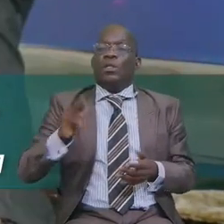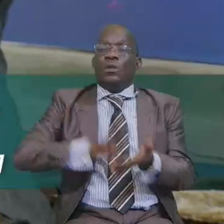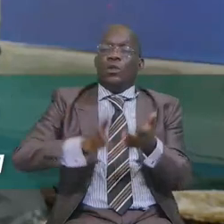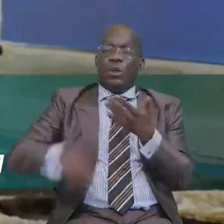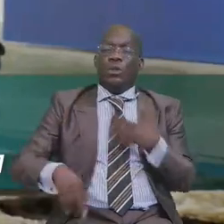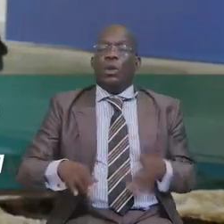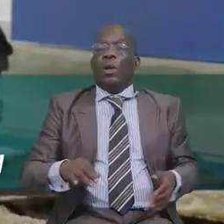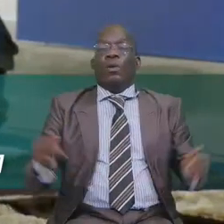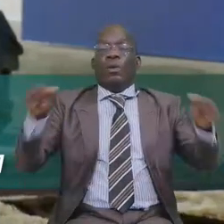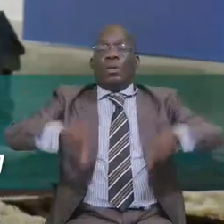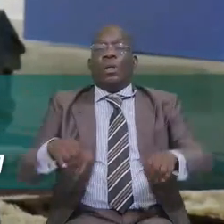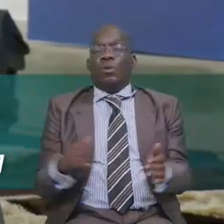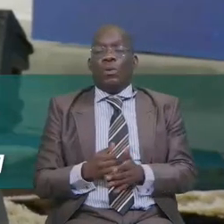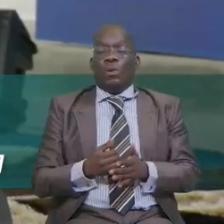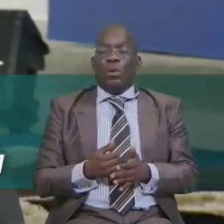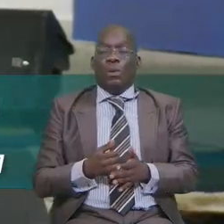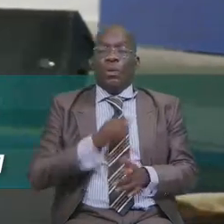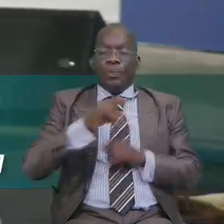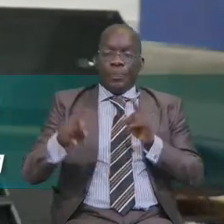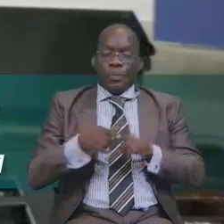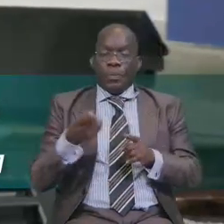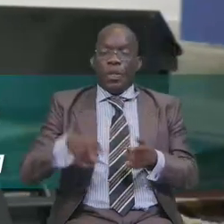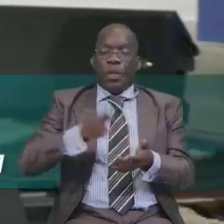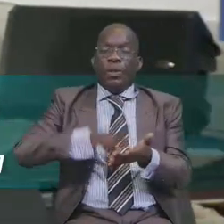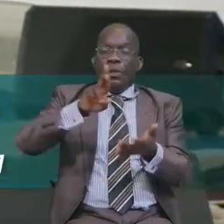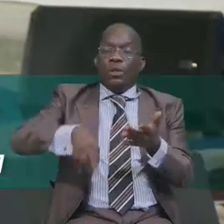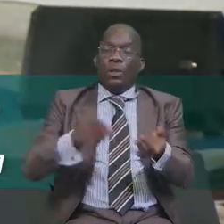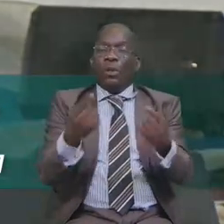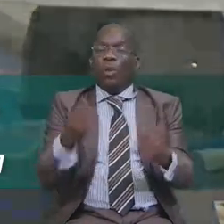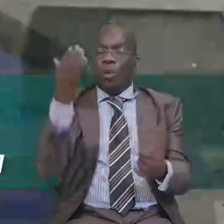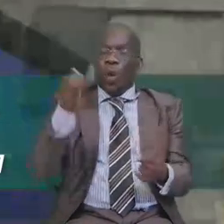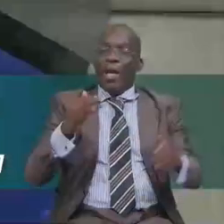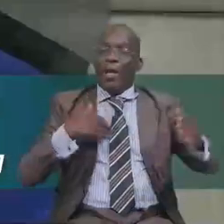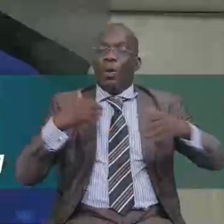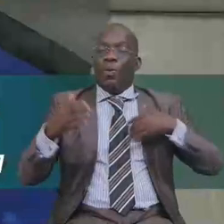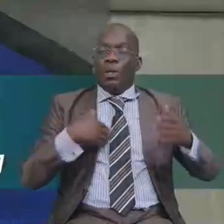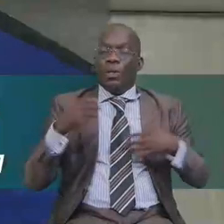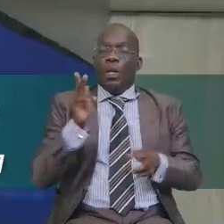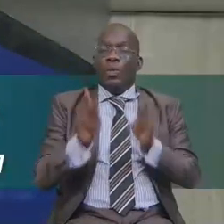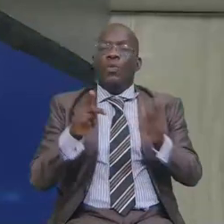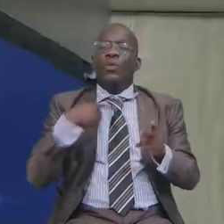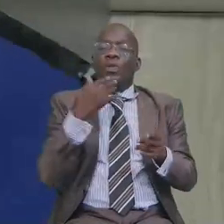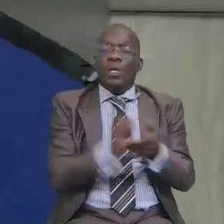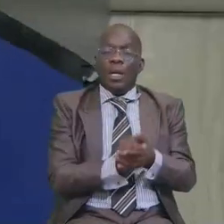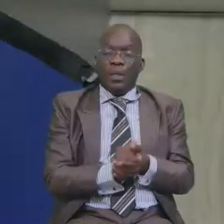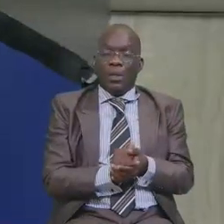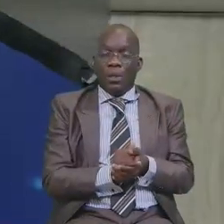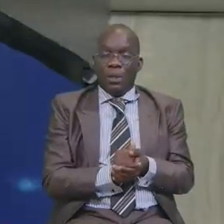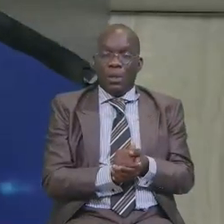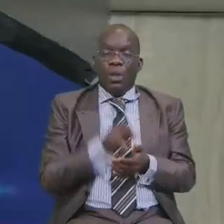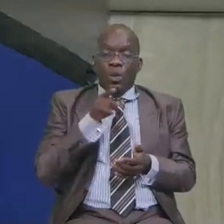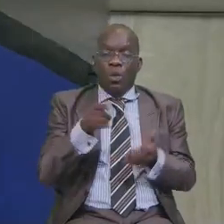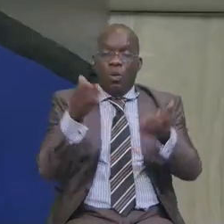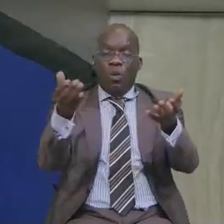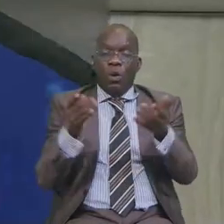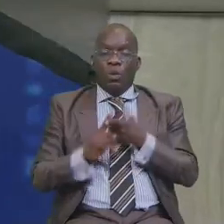fous des conséquences. Maintenant, quand les conséquences viennent, pourquoi tu te plains? Les gens disent, oh, et vous voulez faire retomber le